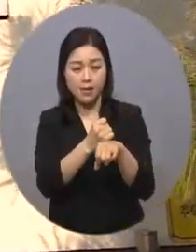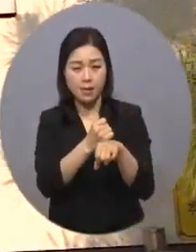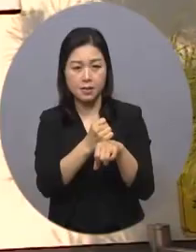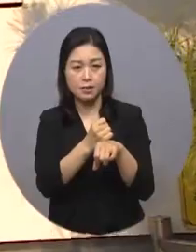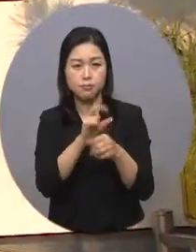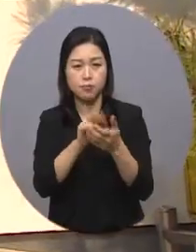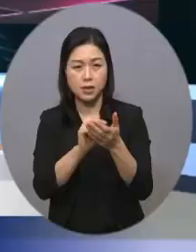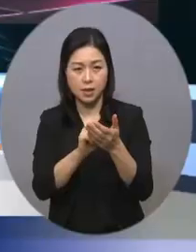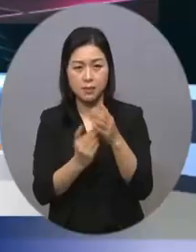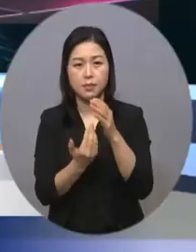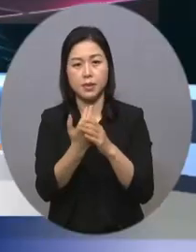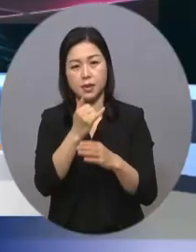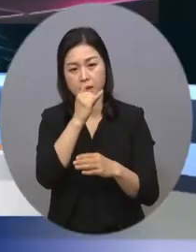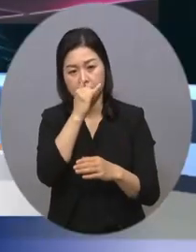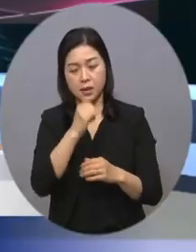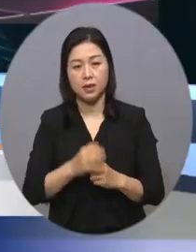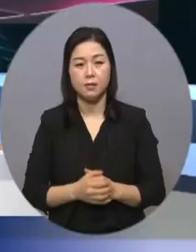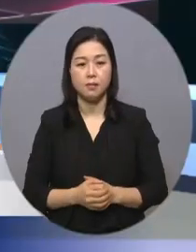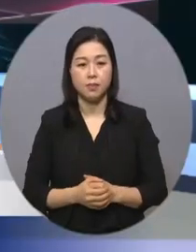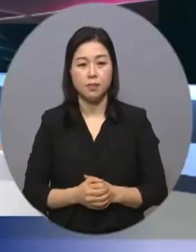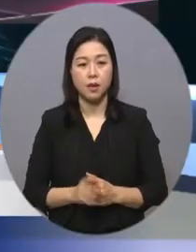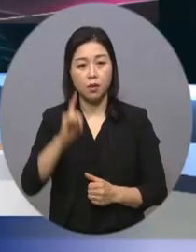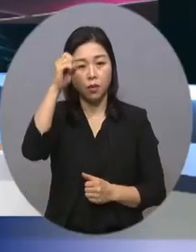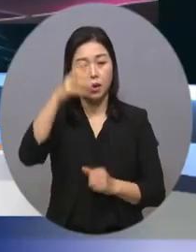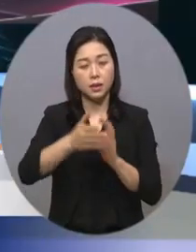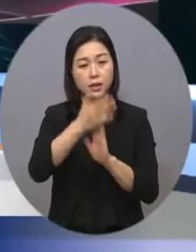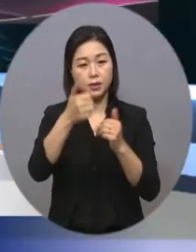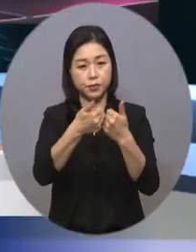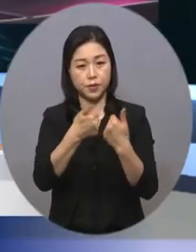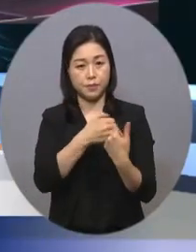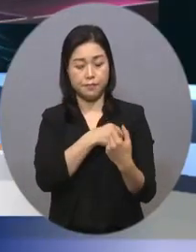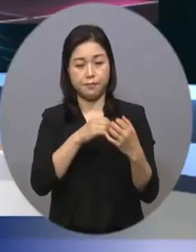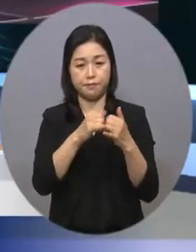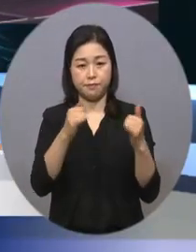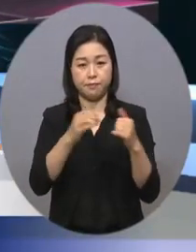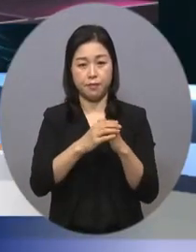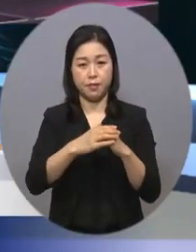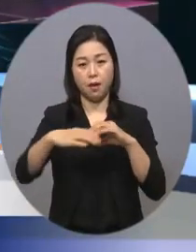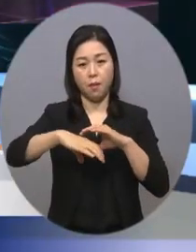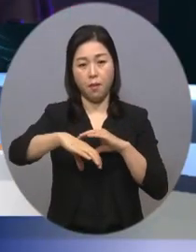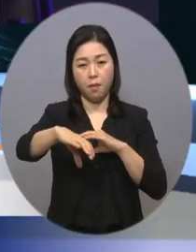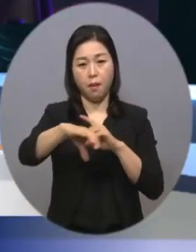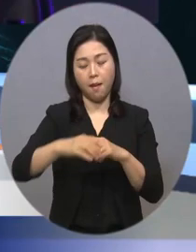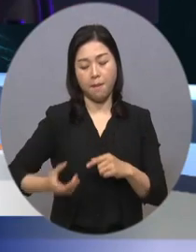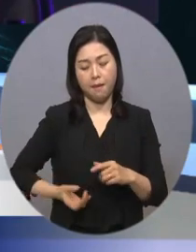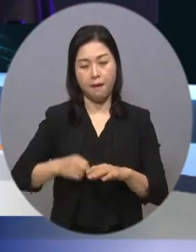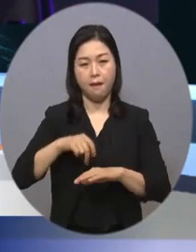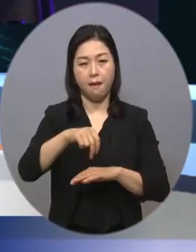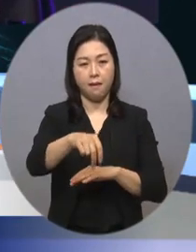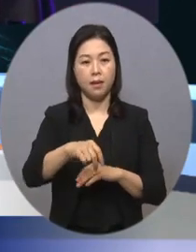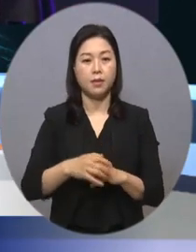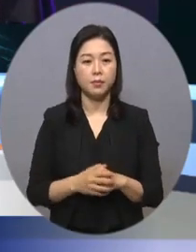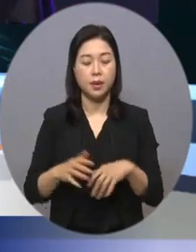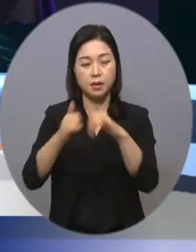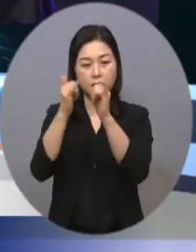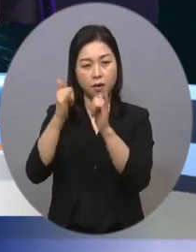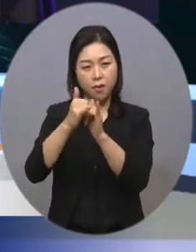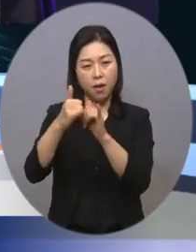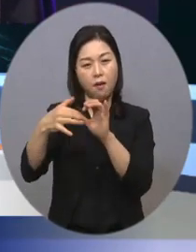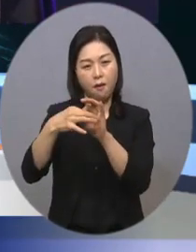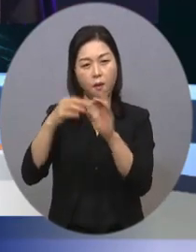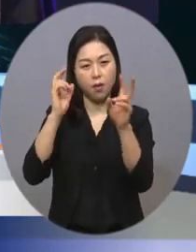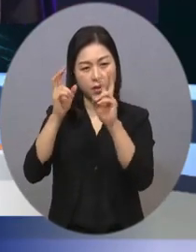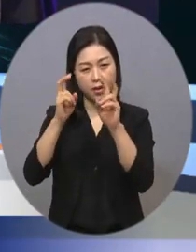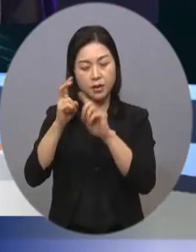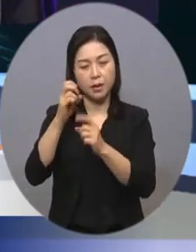있습니다. 고양시 의회 의원들이 런웨이 위 패션 모델이 됐습니다. 사회적 기업에서 만든